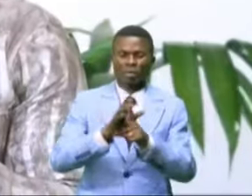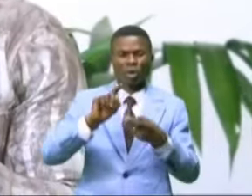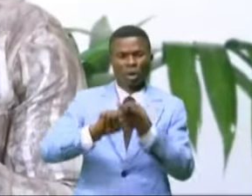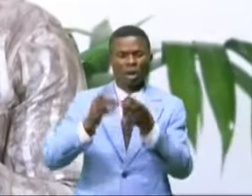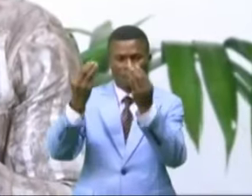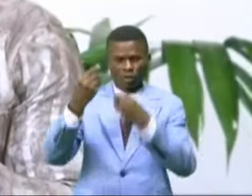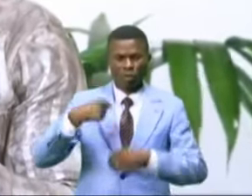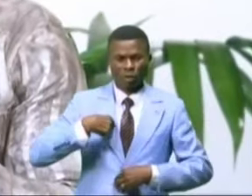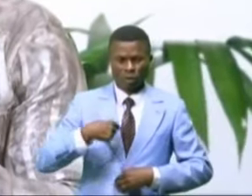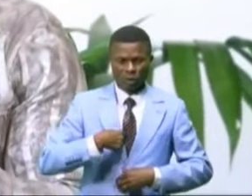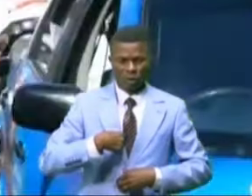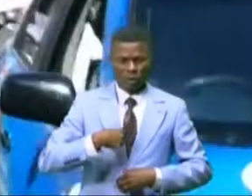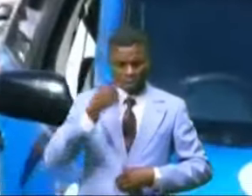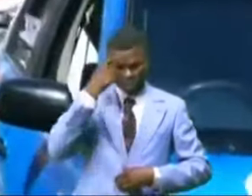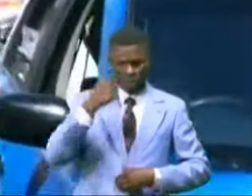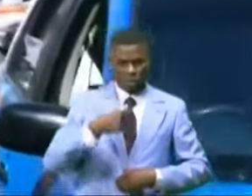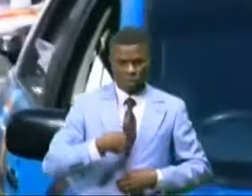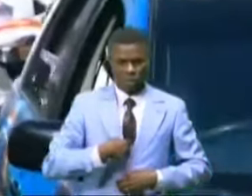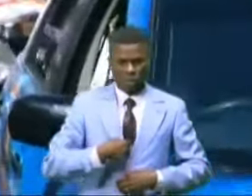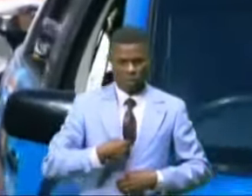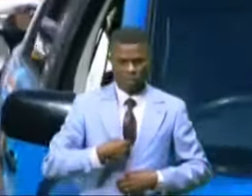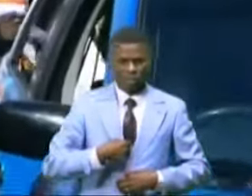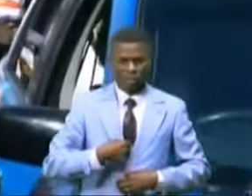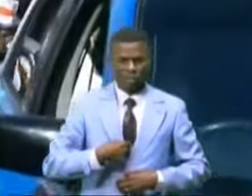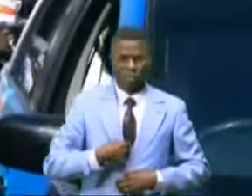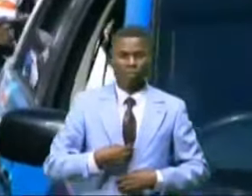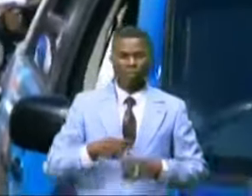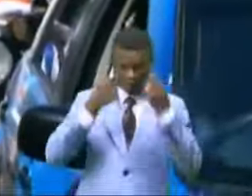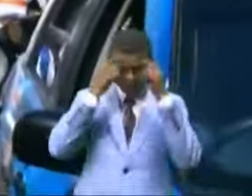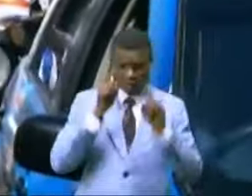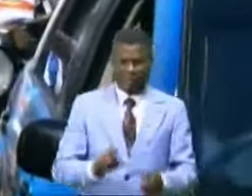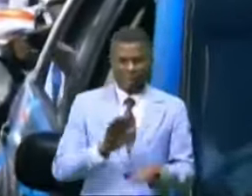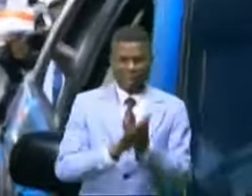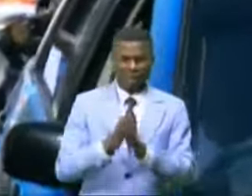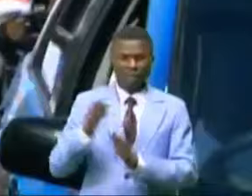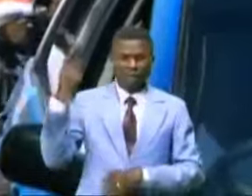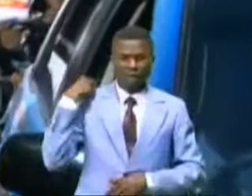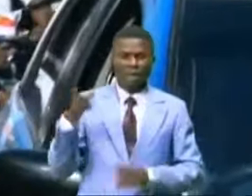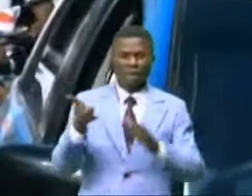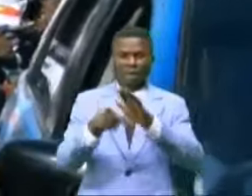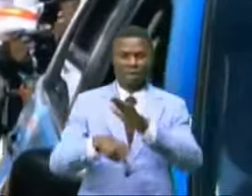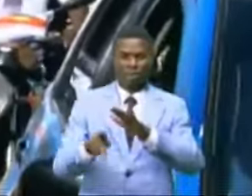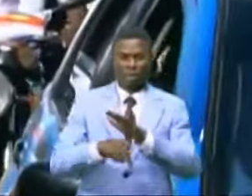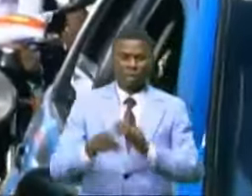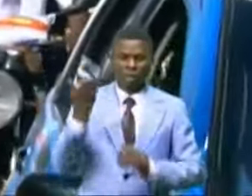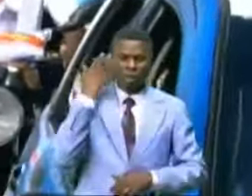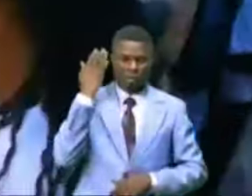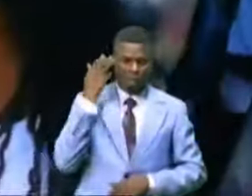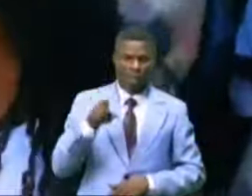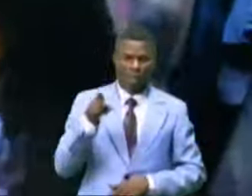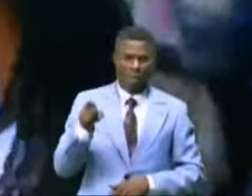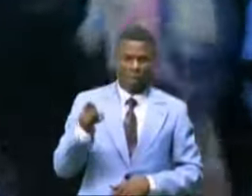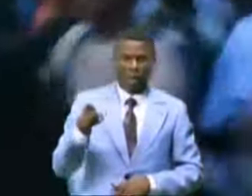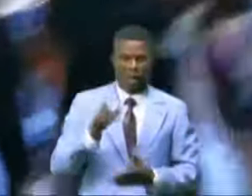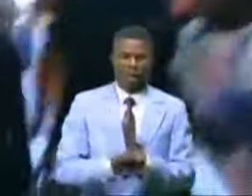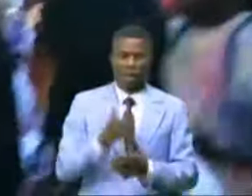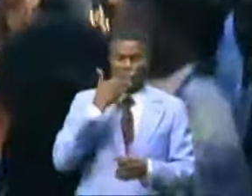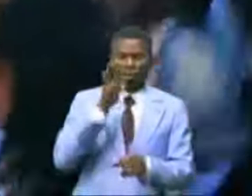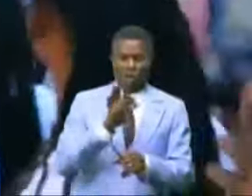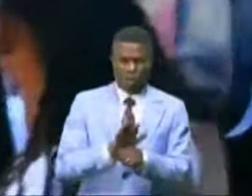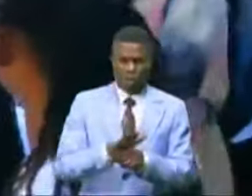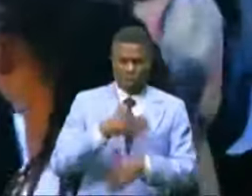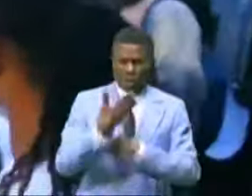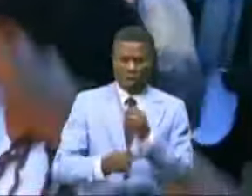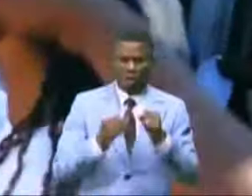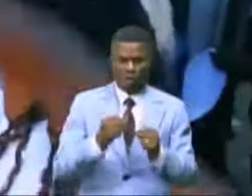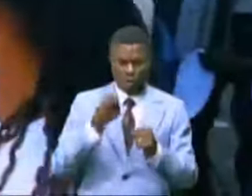confiance accordée. Le désormais député provincial Socrate Mubengai promet de se